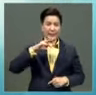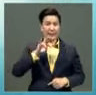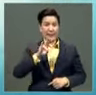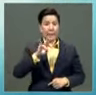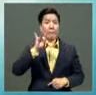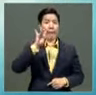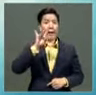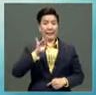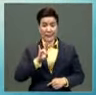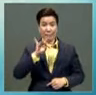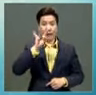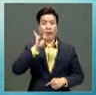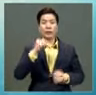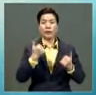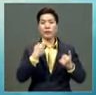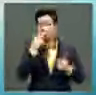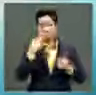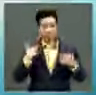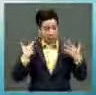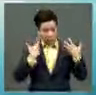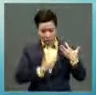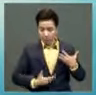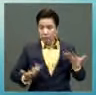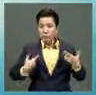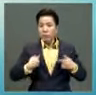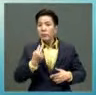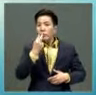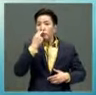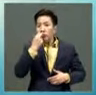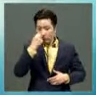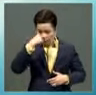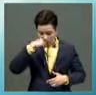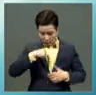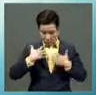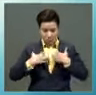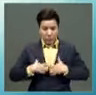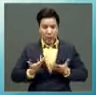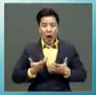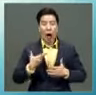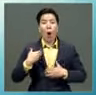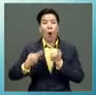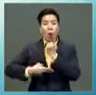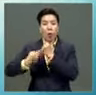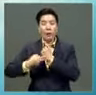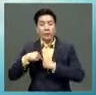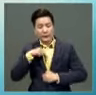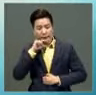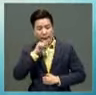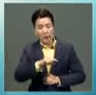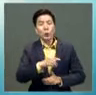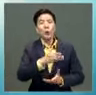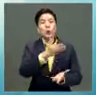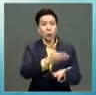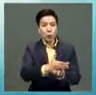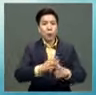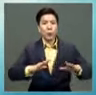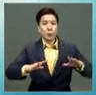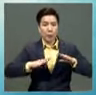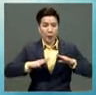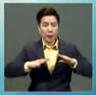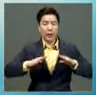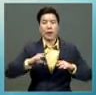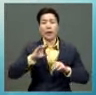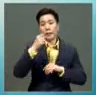ทั้งนี้ไม่มีอาการของระบบทางเดินหายใจโรงแรมได้ให้หยุดงานเป็นเวลา14วันเริ่มตั้งแต่13